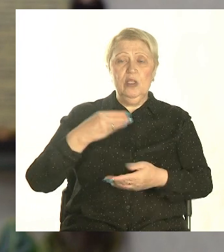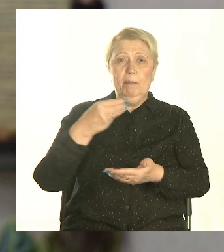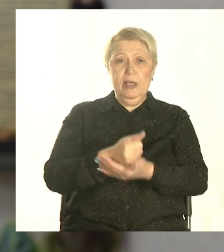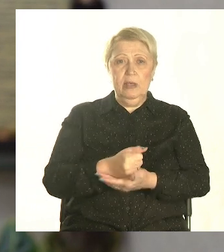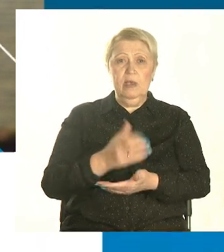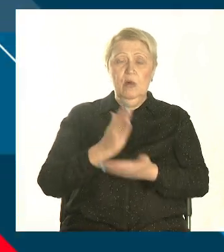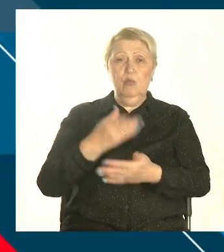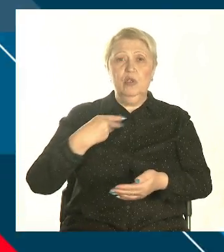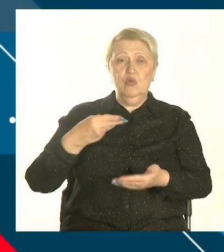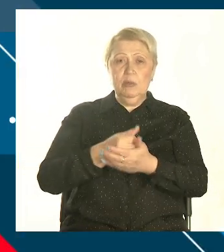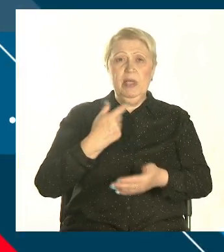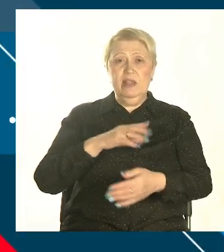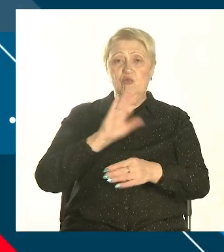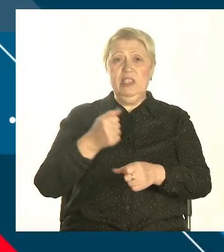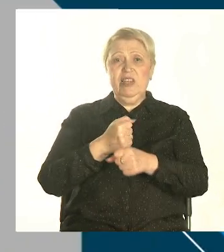общем порядке.